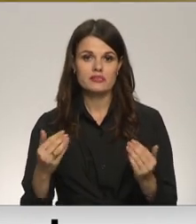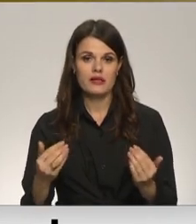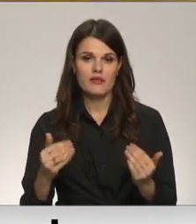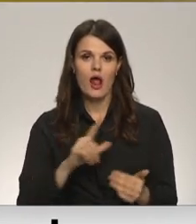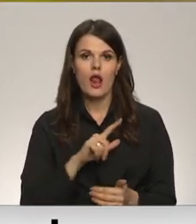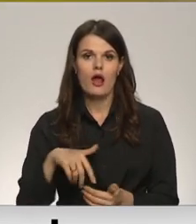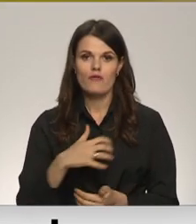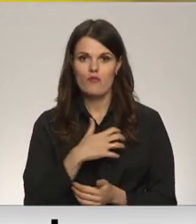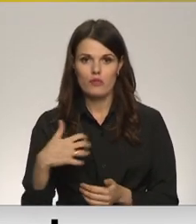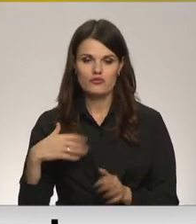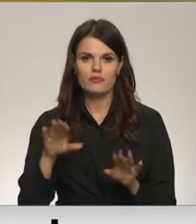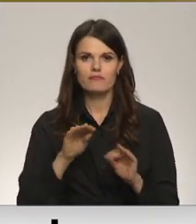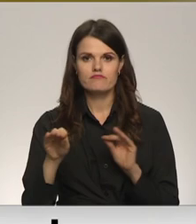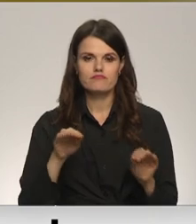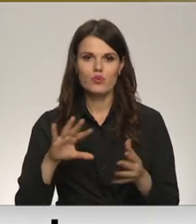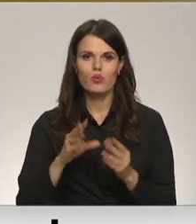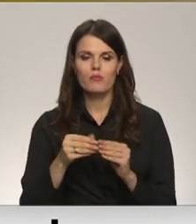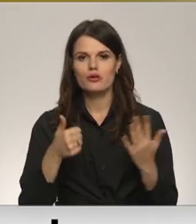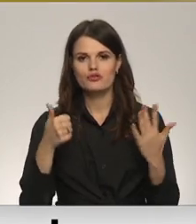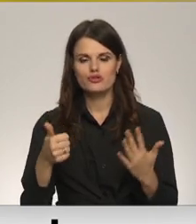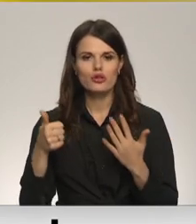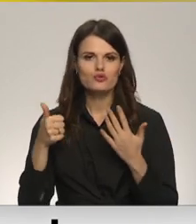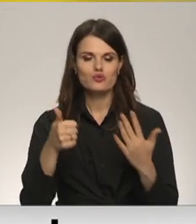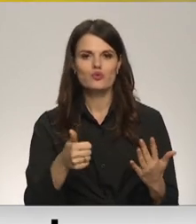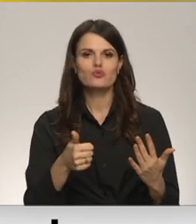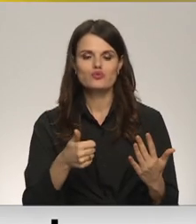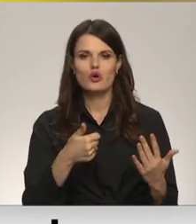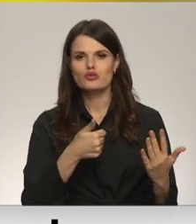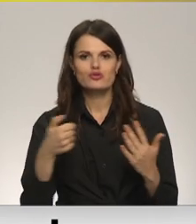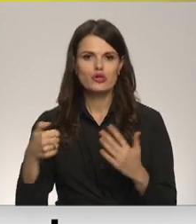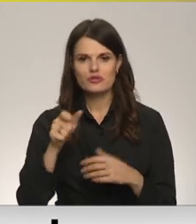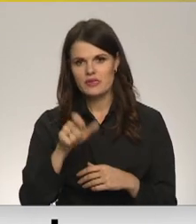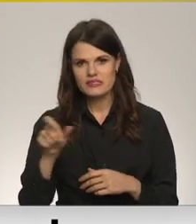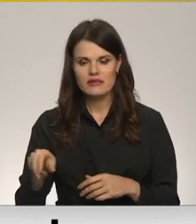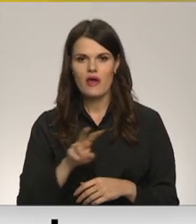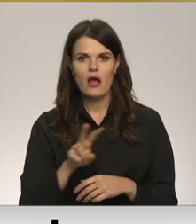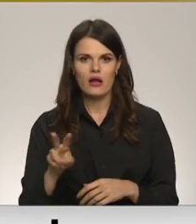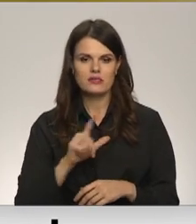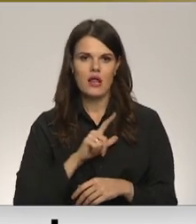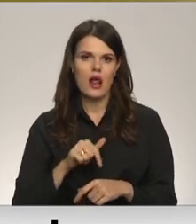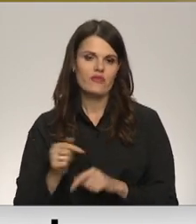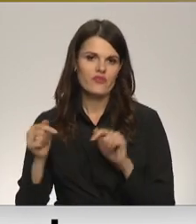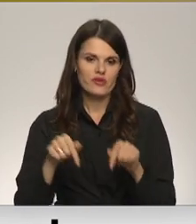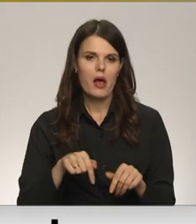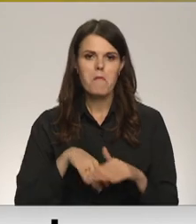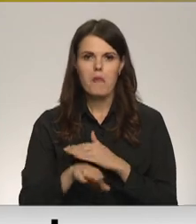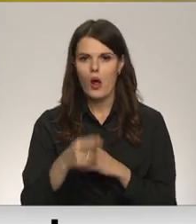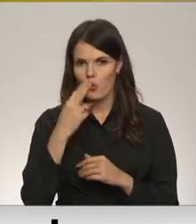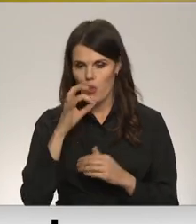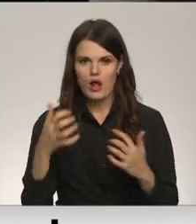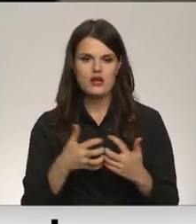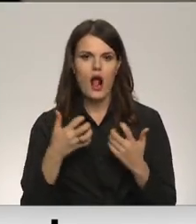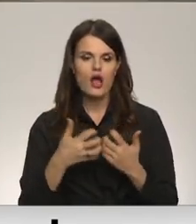varētu izmitināt gandrīz 6600 cilvēkus, kas Latvijā būs ieradušies bēgot no kara šausmām. Turpina Madara Līcīte.